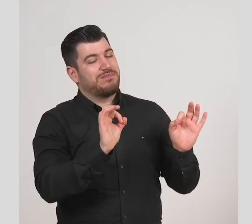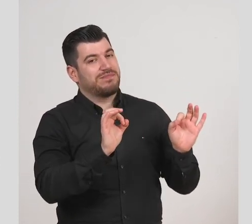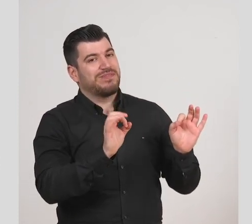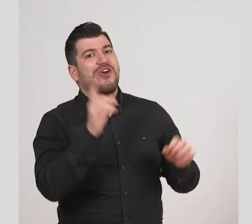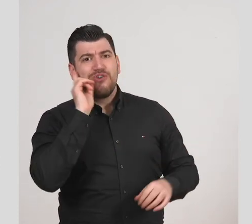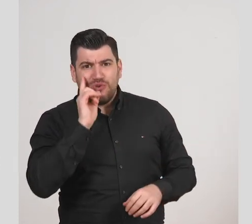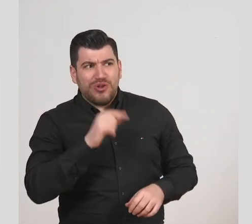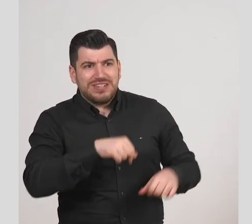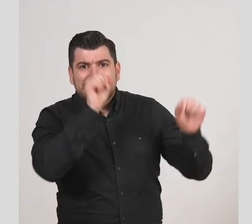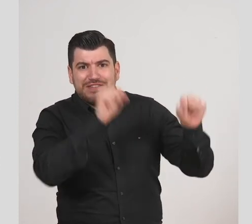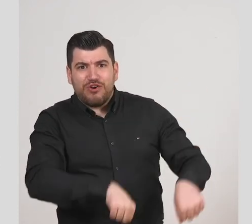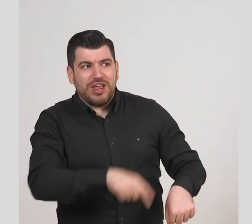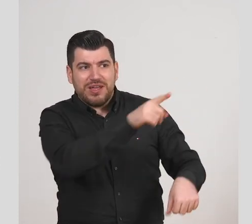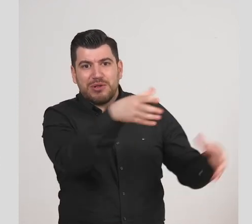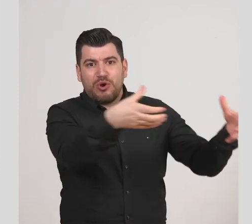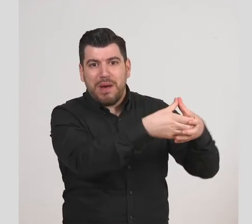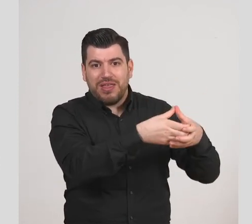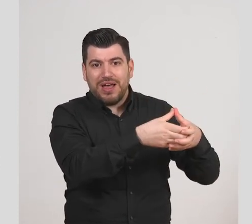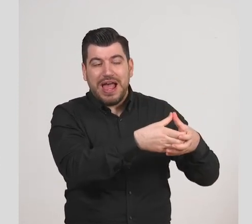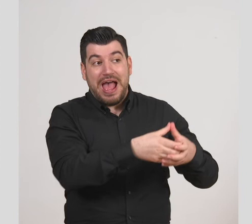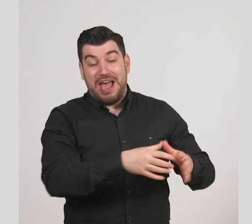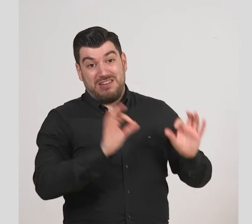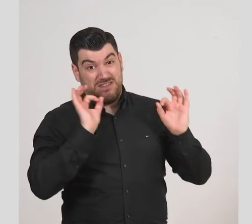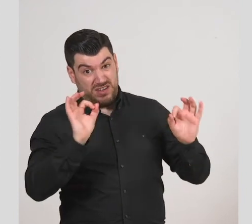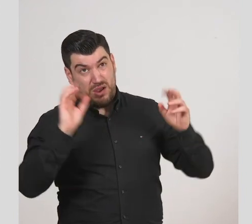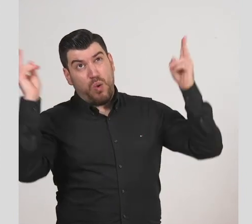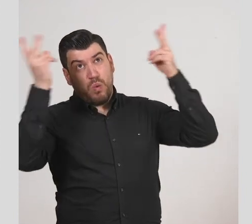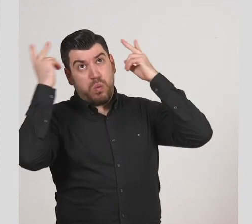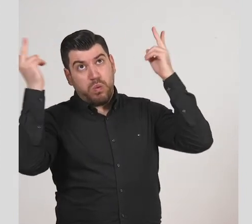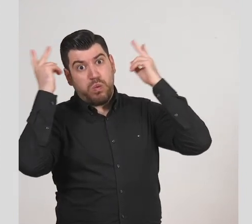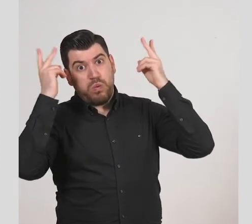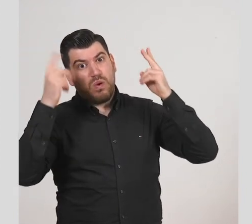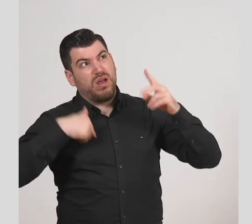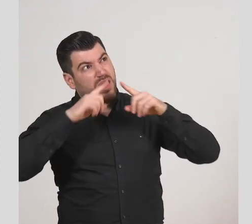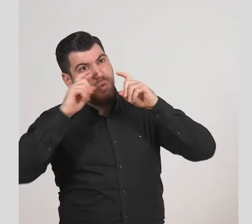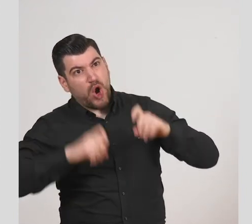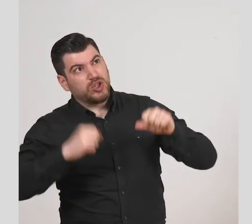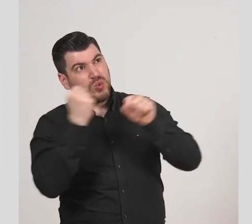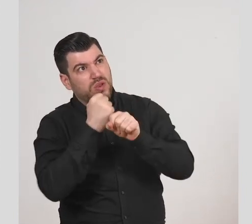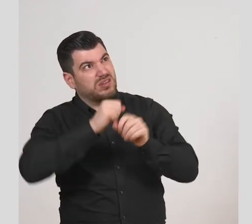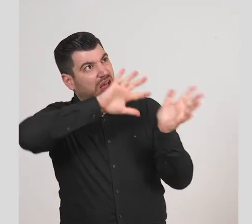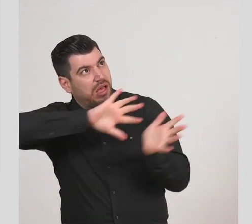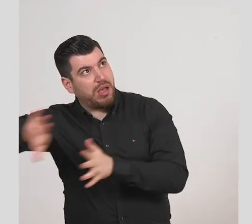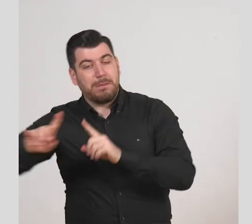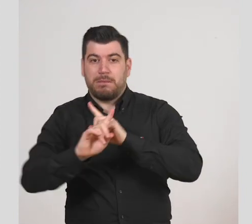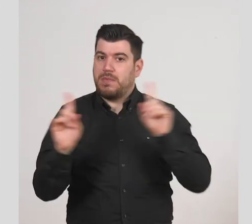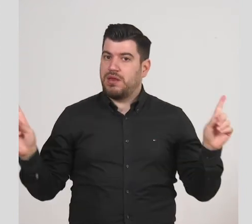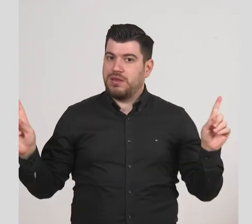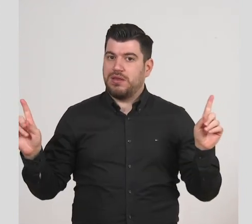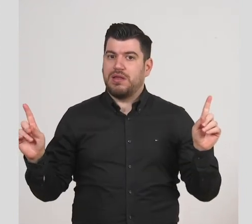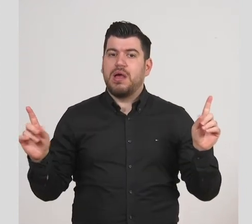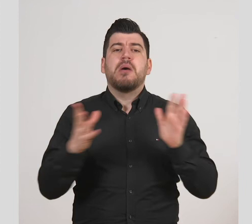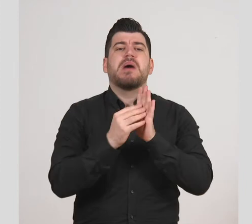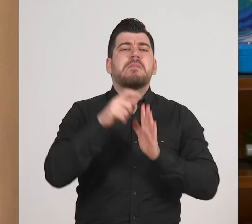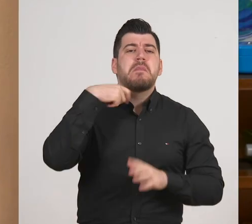συμφωνεί σχεδόν τελείως, χωρίς όμως να είμαστε και αμελείς ως προς τις υποχρεώσεις μας. Δηλαδή, τι θα μπορούσε να μας πει η μαμά μας,